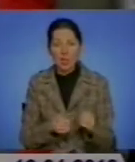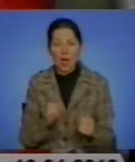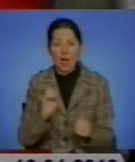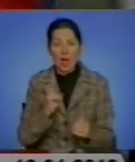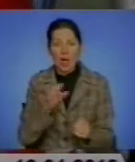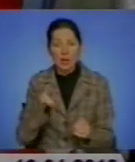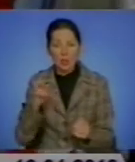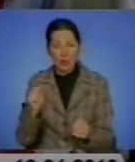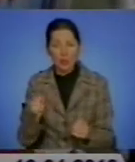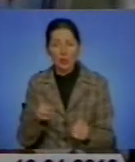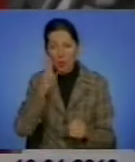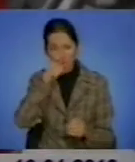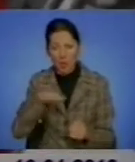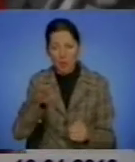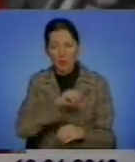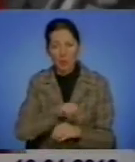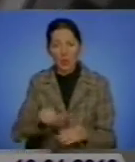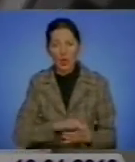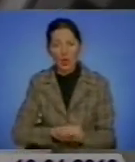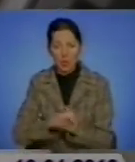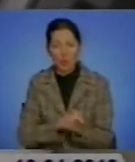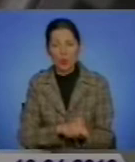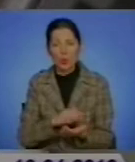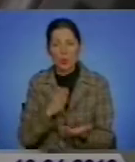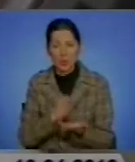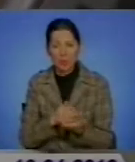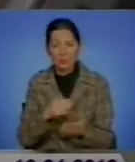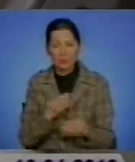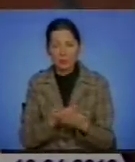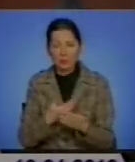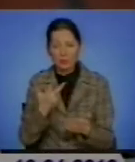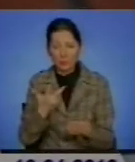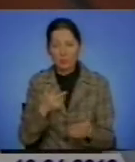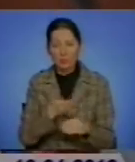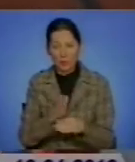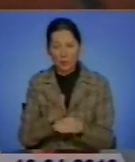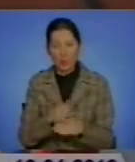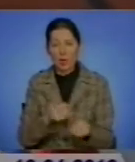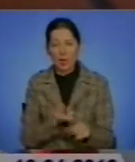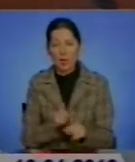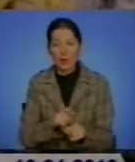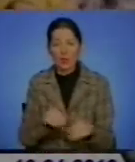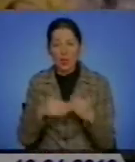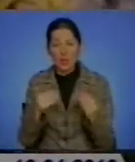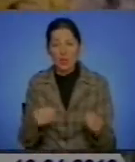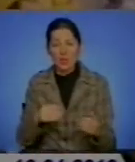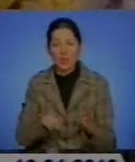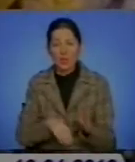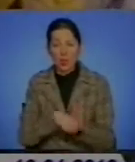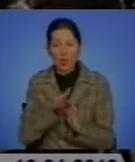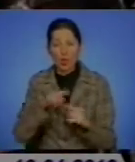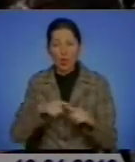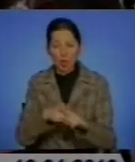Союзу складає близько третини, причому переважна більшість продукції високотехнологічна. До країн Європейського